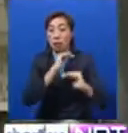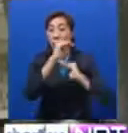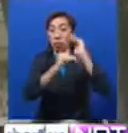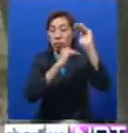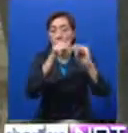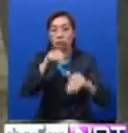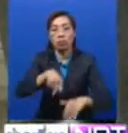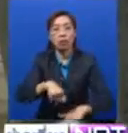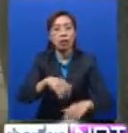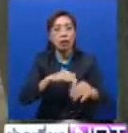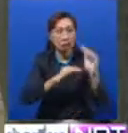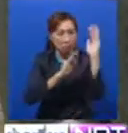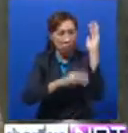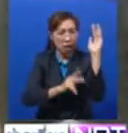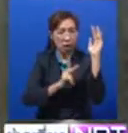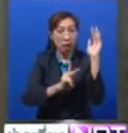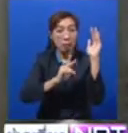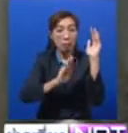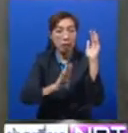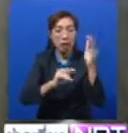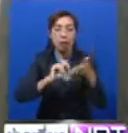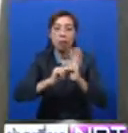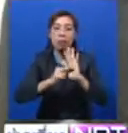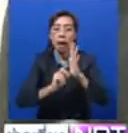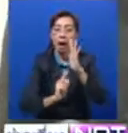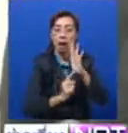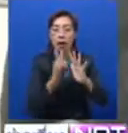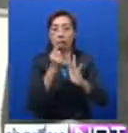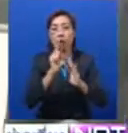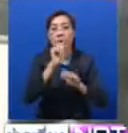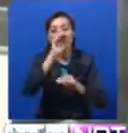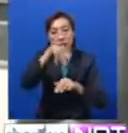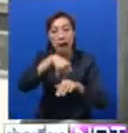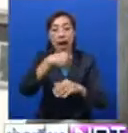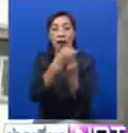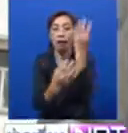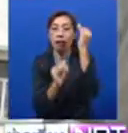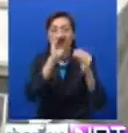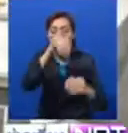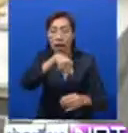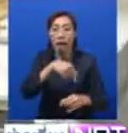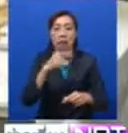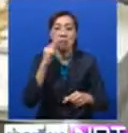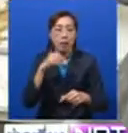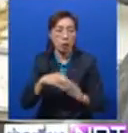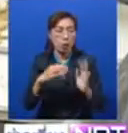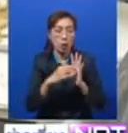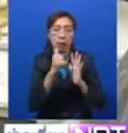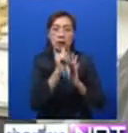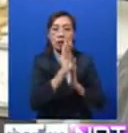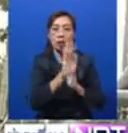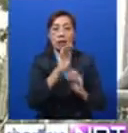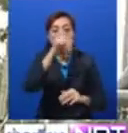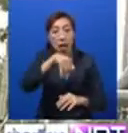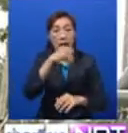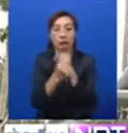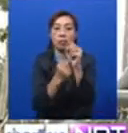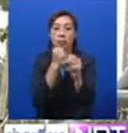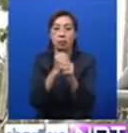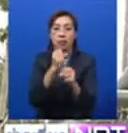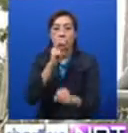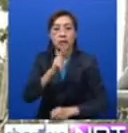บี่เมืองนี้ก็เป็นเมืองเกิดช้างได้เลยนะคะซึ่งถือว่าเป็นสิ่งสิริมงคลอย่างยิ่งของชาวกระบี่ก็คือเมื่อปีพุทธศัก